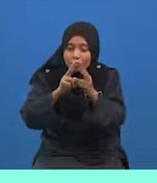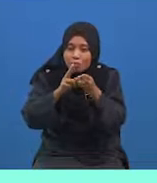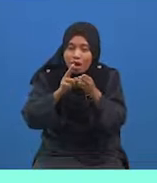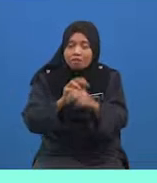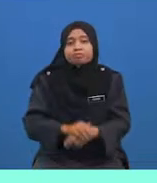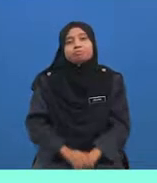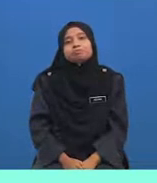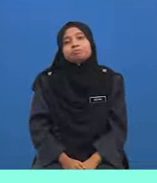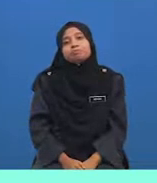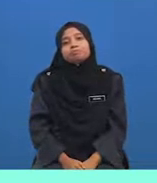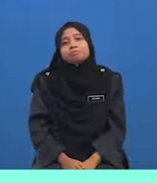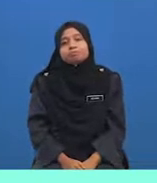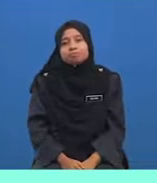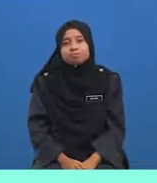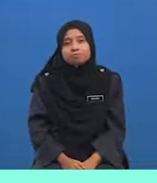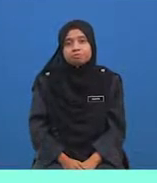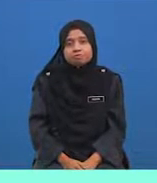suai.